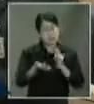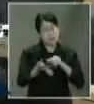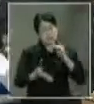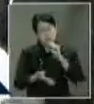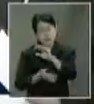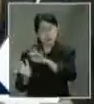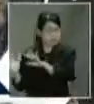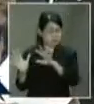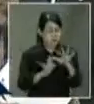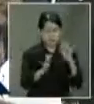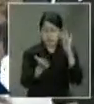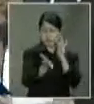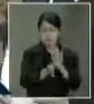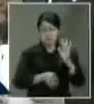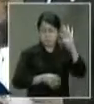ด